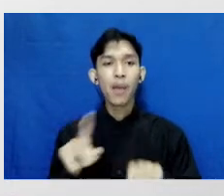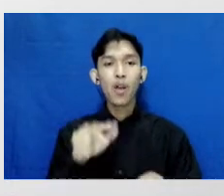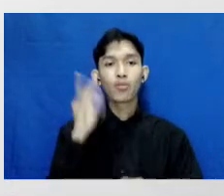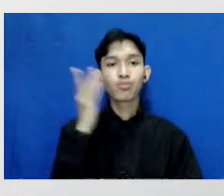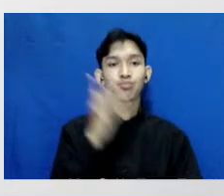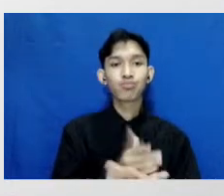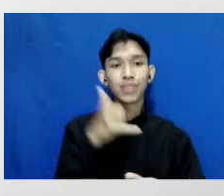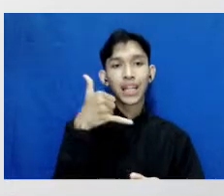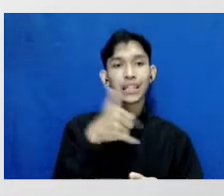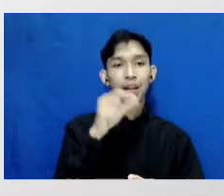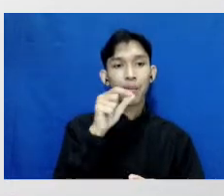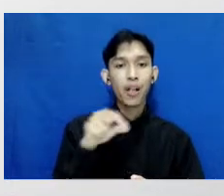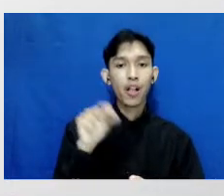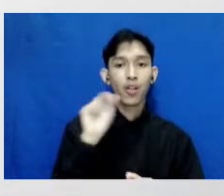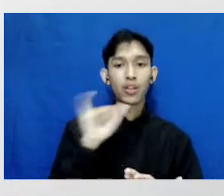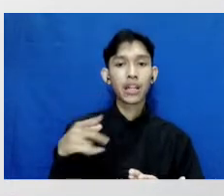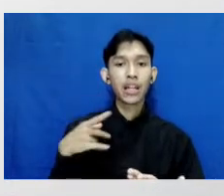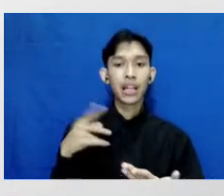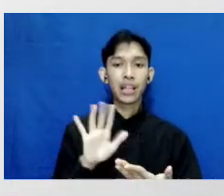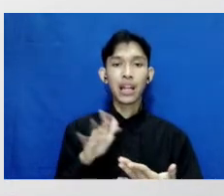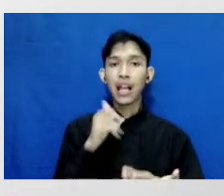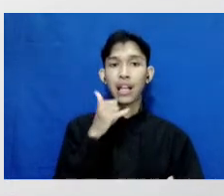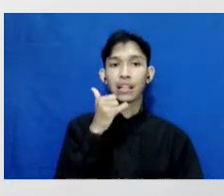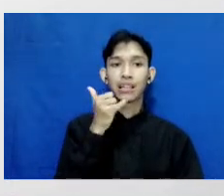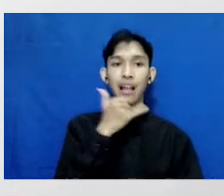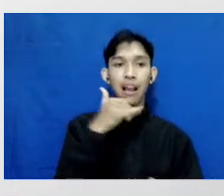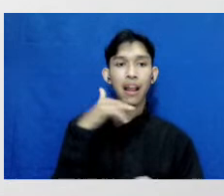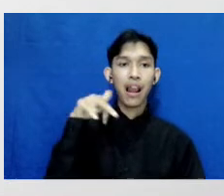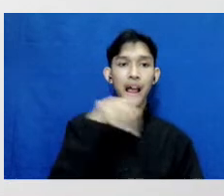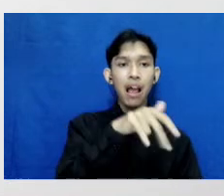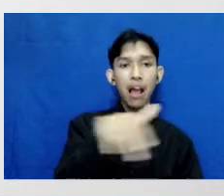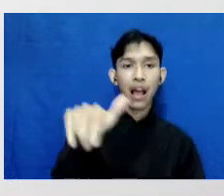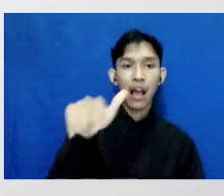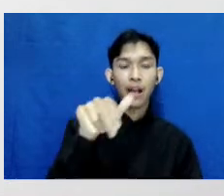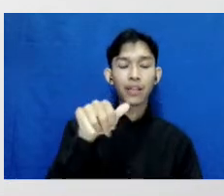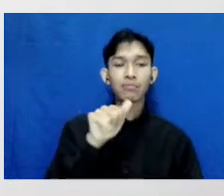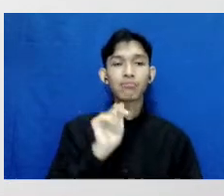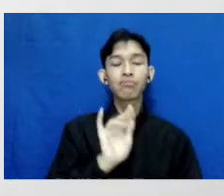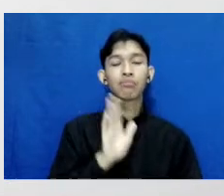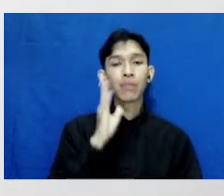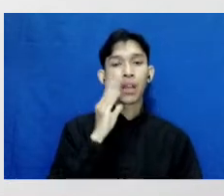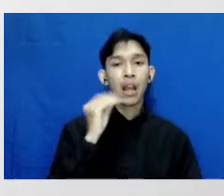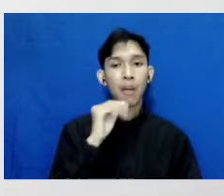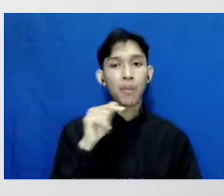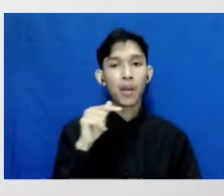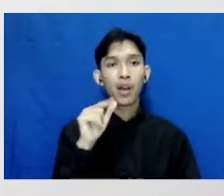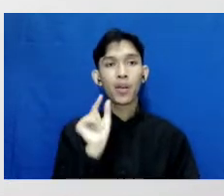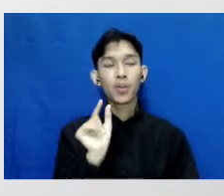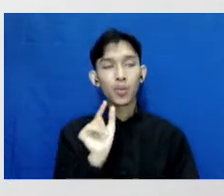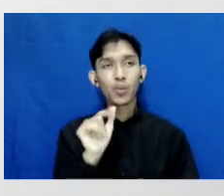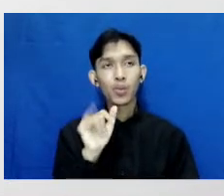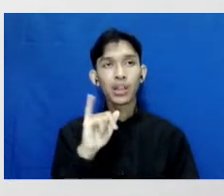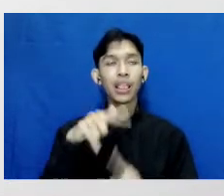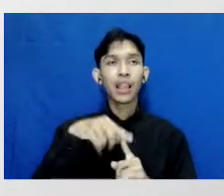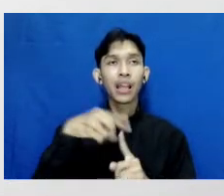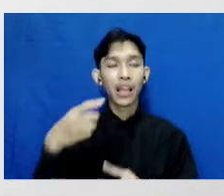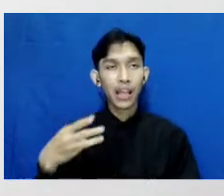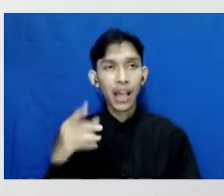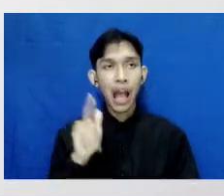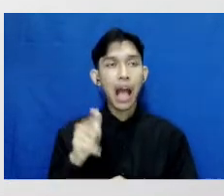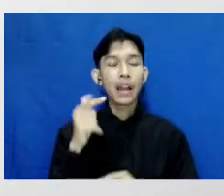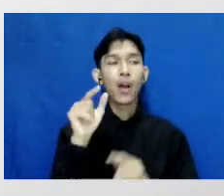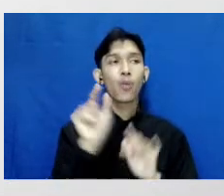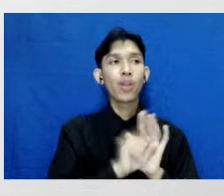isinya benar, supaya kita jangan salah langkah, jangan sampai pengalaman terkait misalkan UU ITE, kita mempunyai pondasi hukum yang